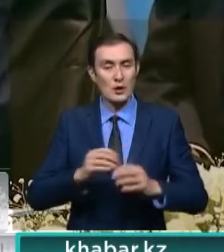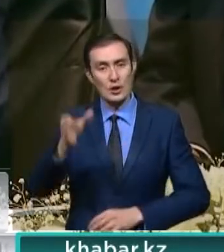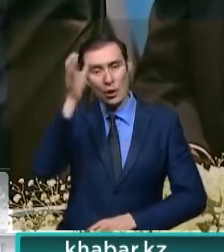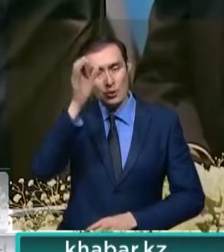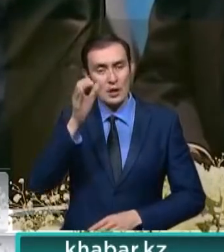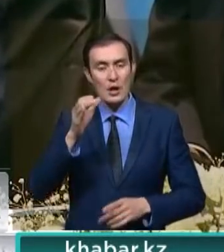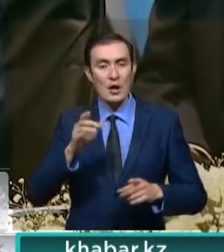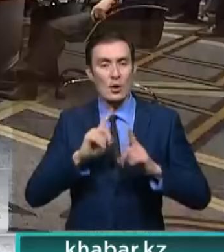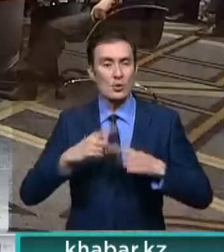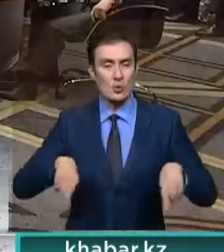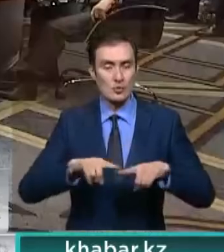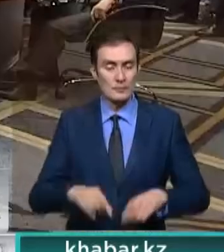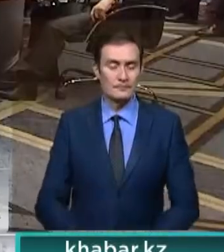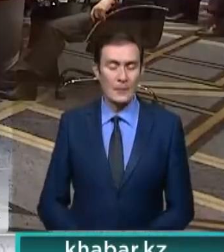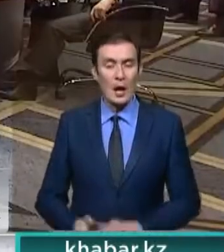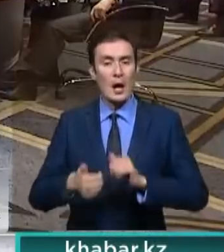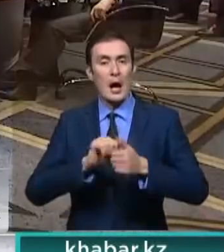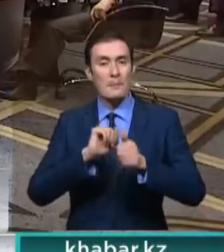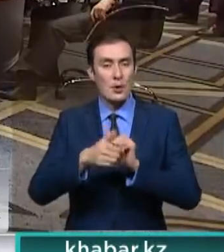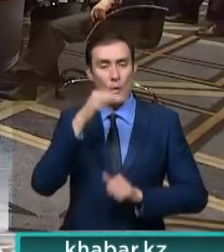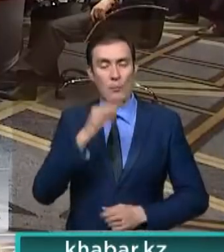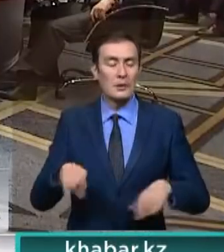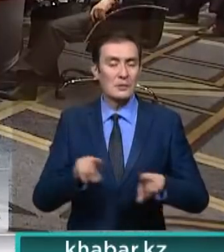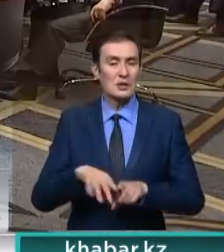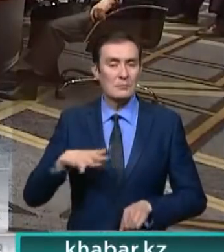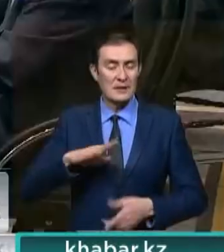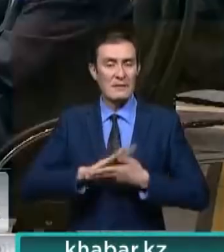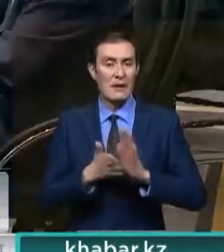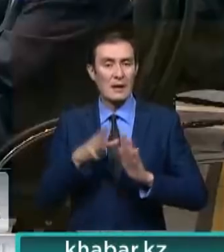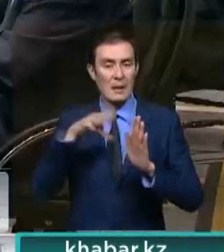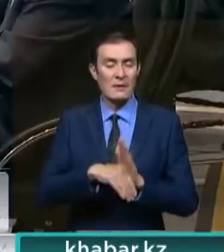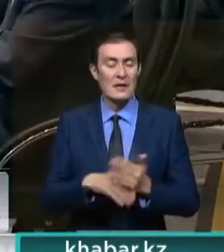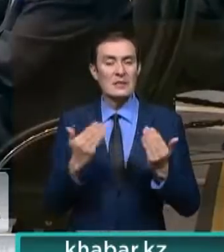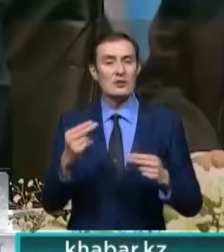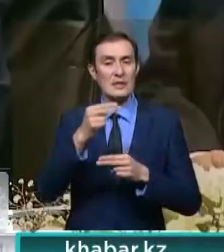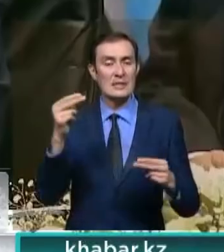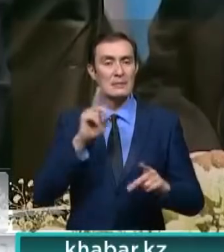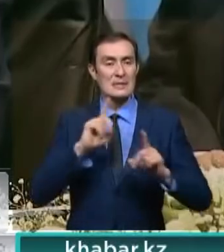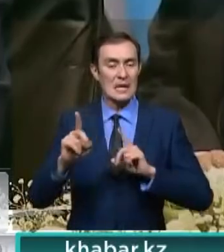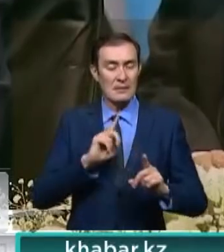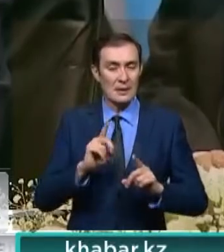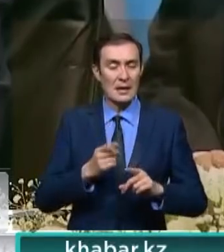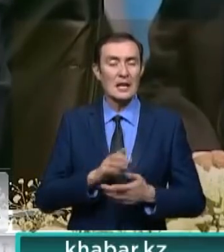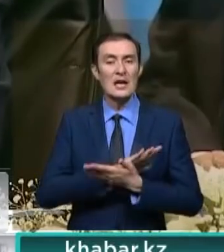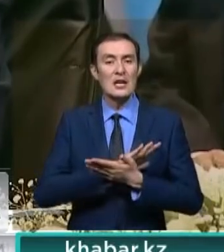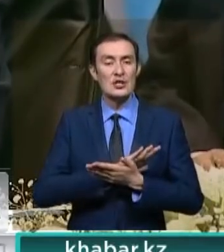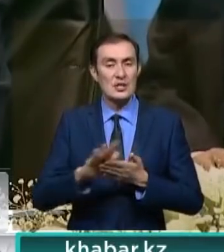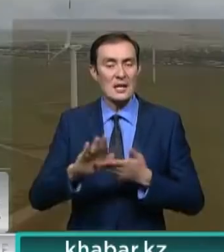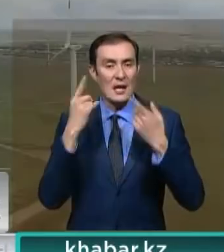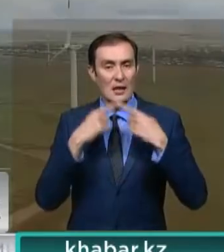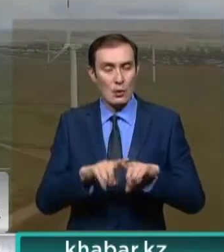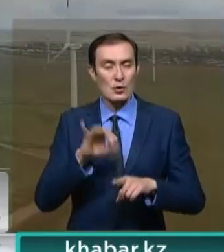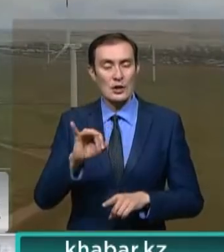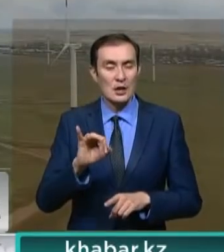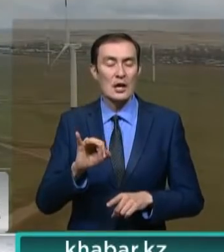научный консорциум. Обмен опытом может также произойти в рамках темы нынешнего саммита, которая звучит как «Зеленые технологии